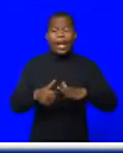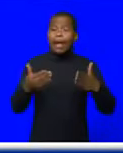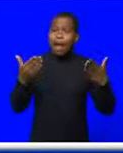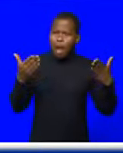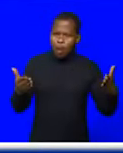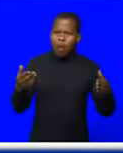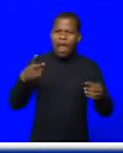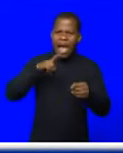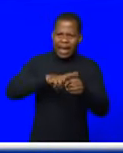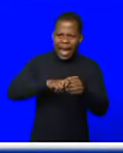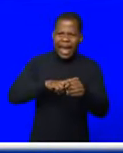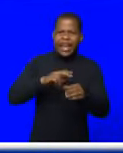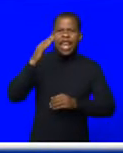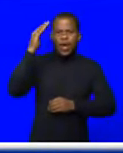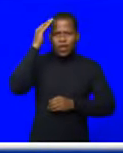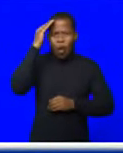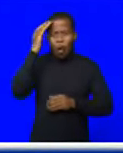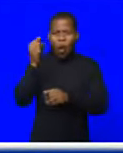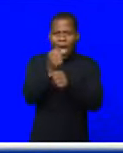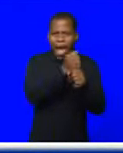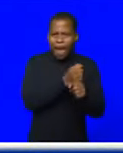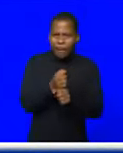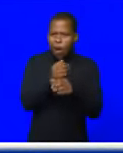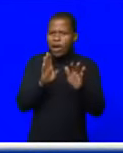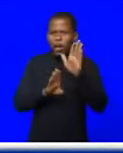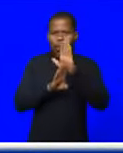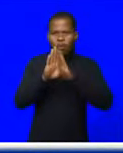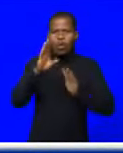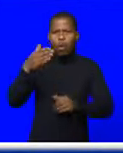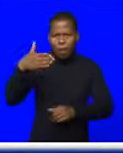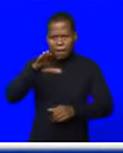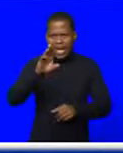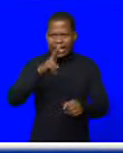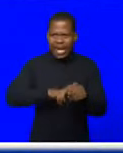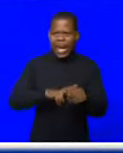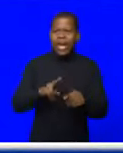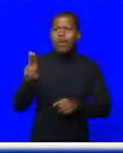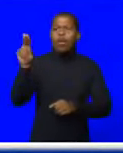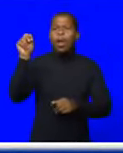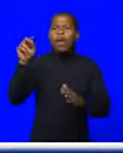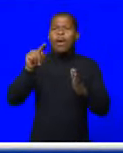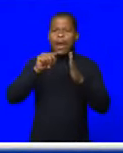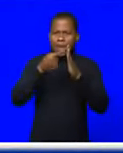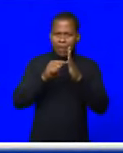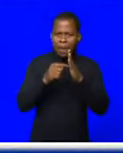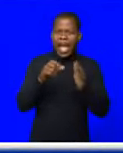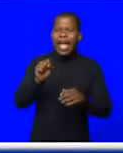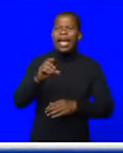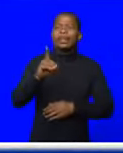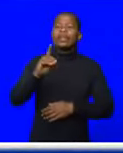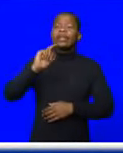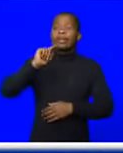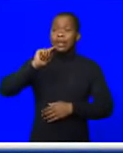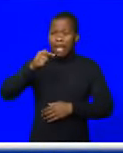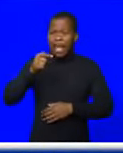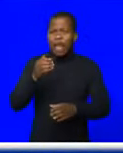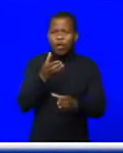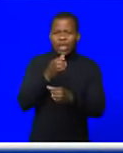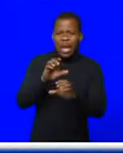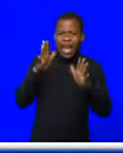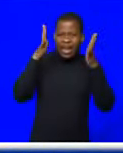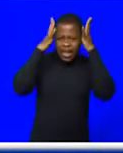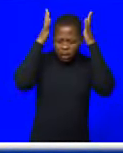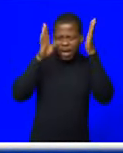kuthi kwendekani singafuthi kwadi kuthi kule migomo lekhona yemhlaba sesime kuphi thini khonta uthi